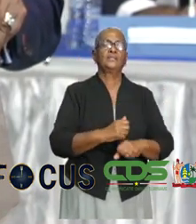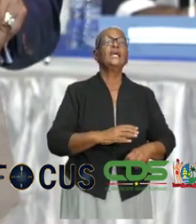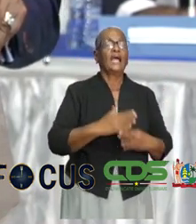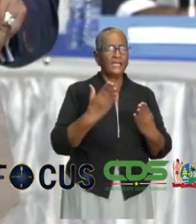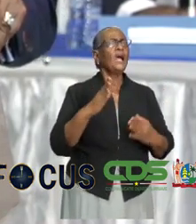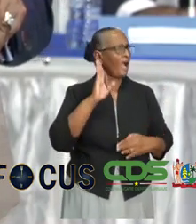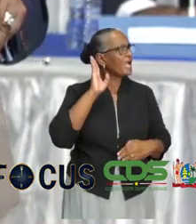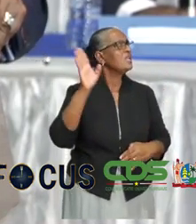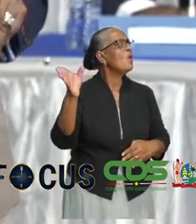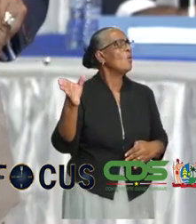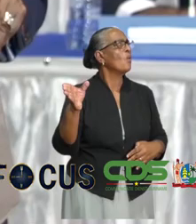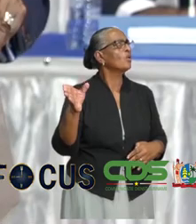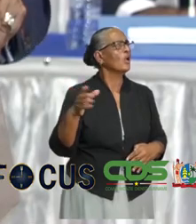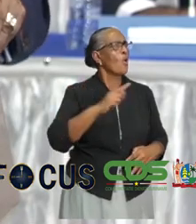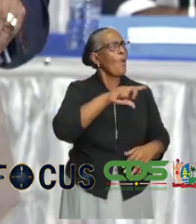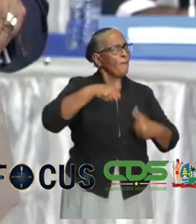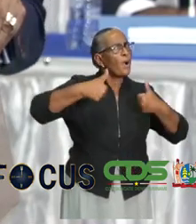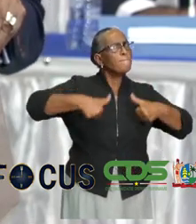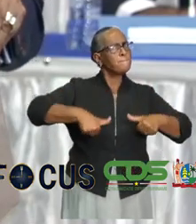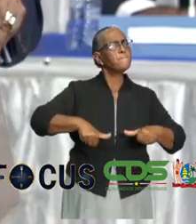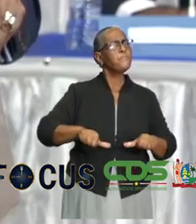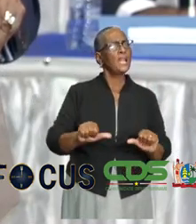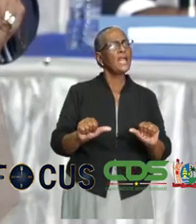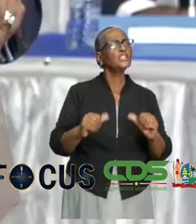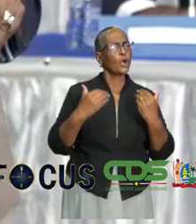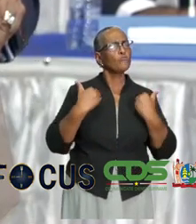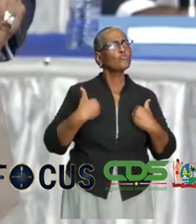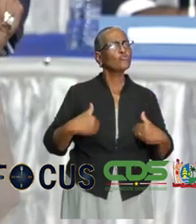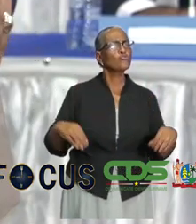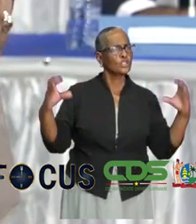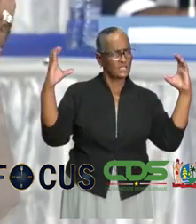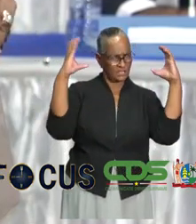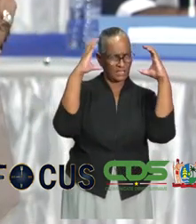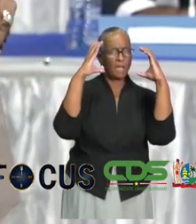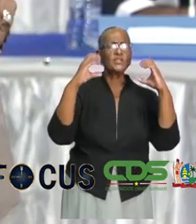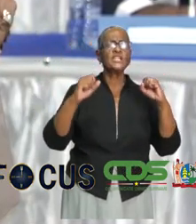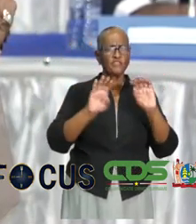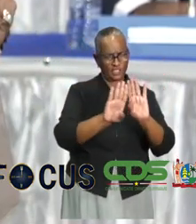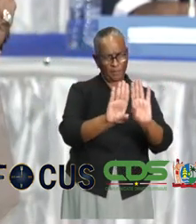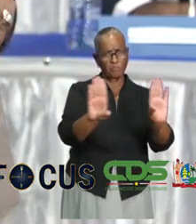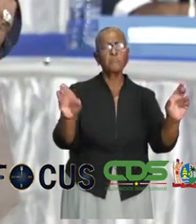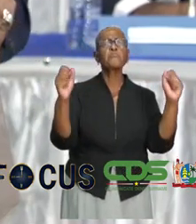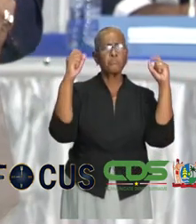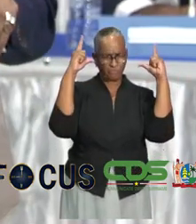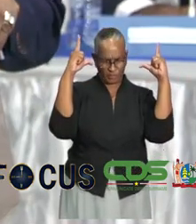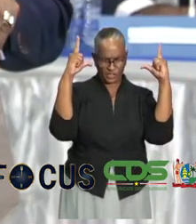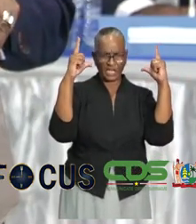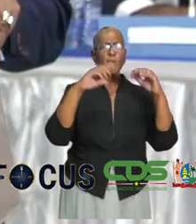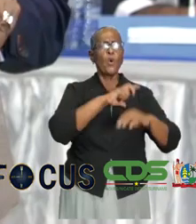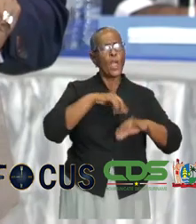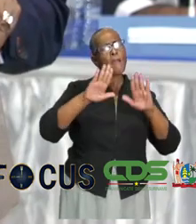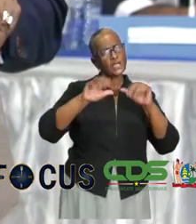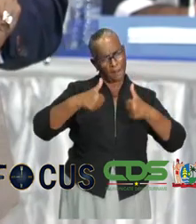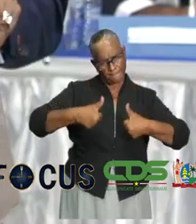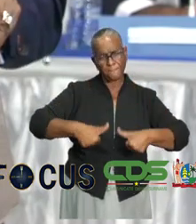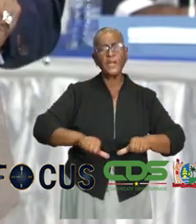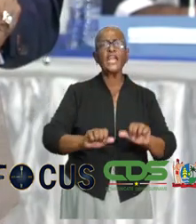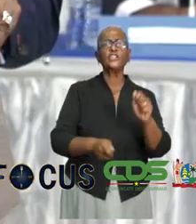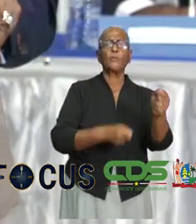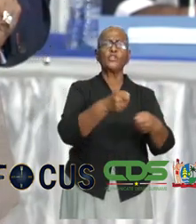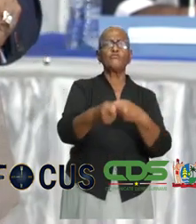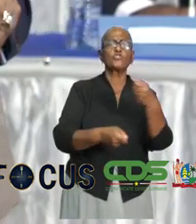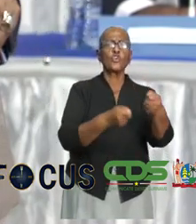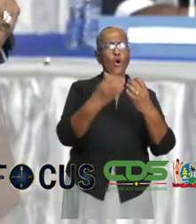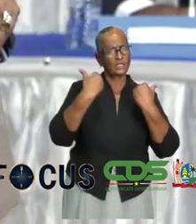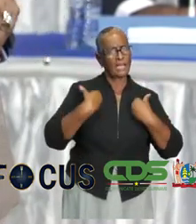zijn. Want we hebben de plicht om de Surinaamse samenleving te beschermen. We hebben die plicht om te zorgen